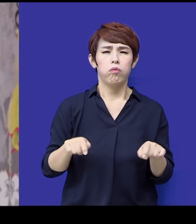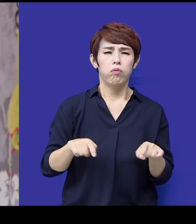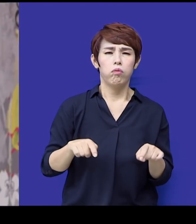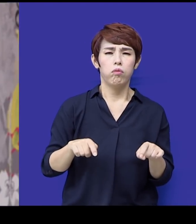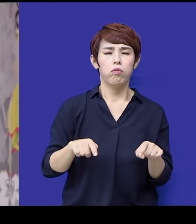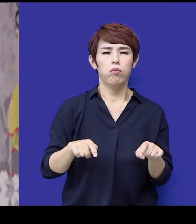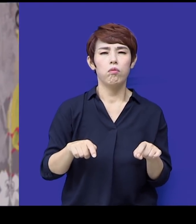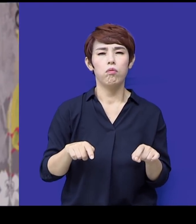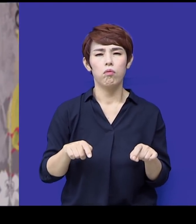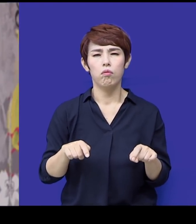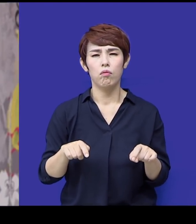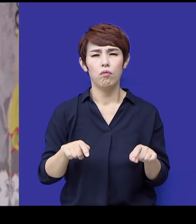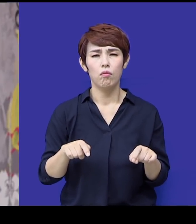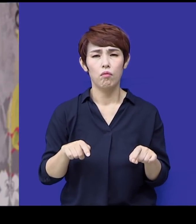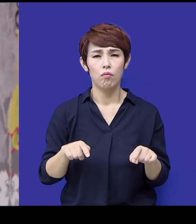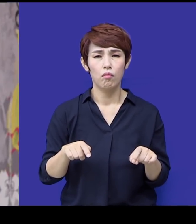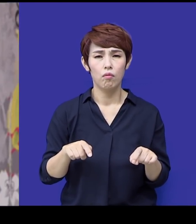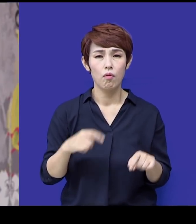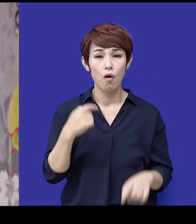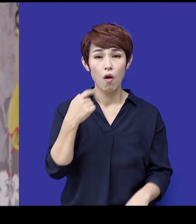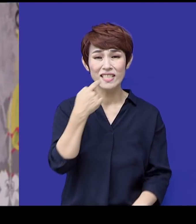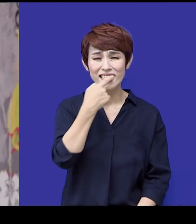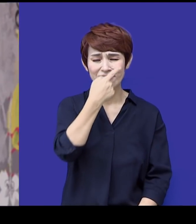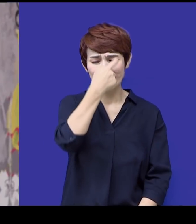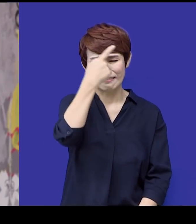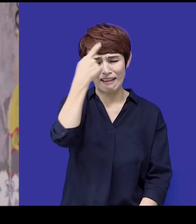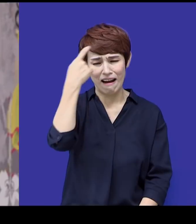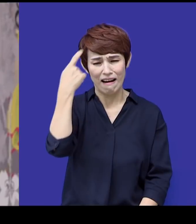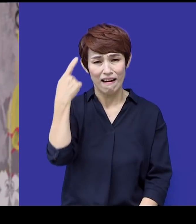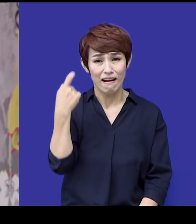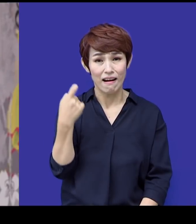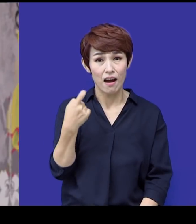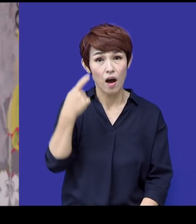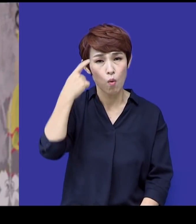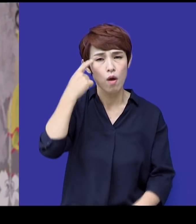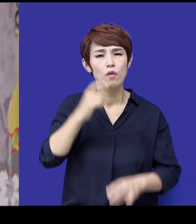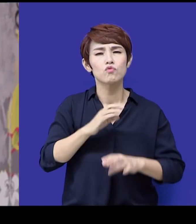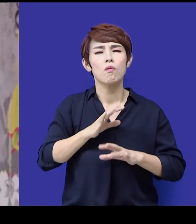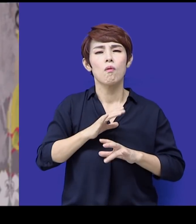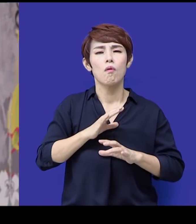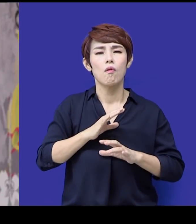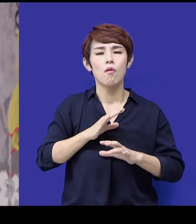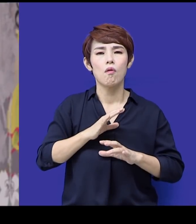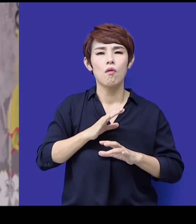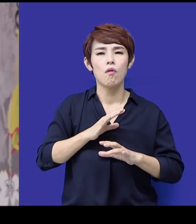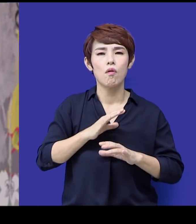그냥 이렇게 창백해질 정도로 막 두려워서 이렇게 왔더라고요.